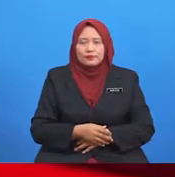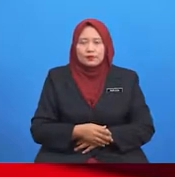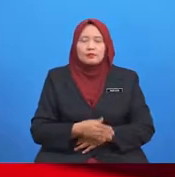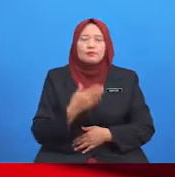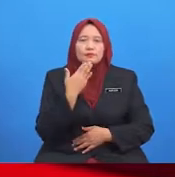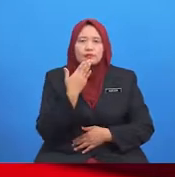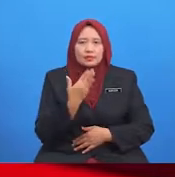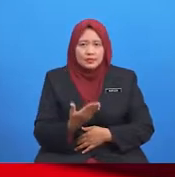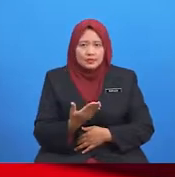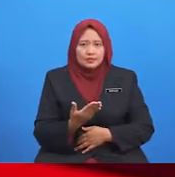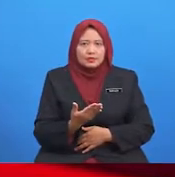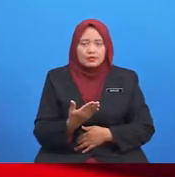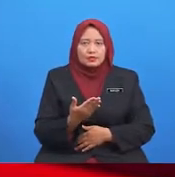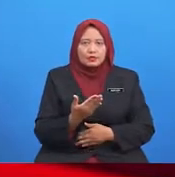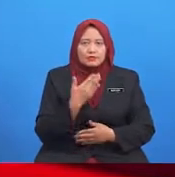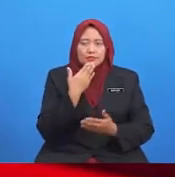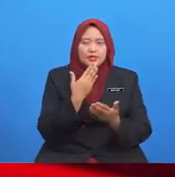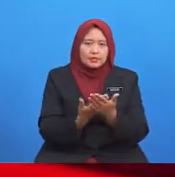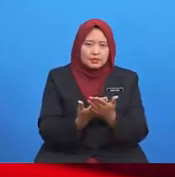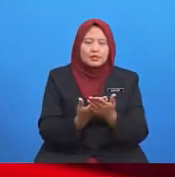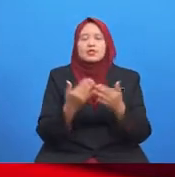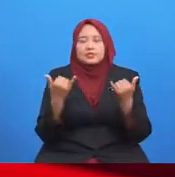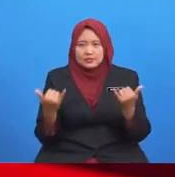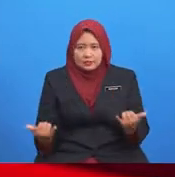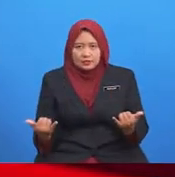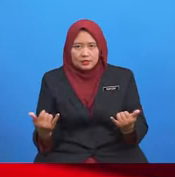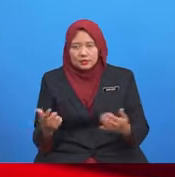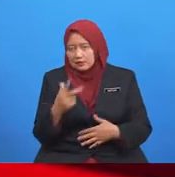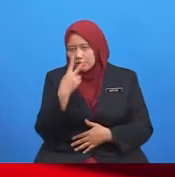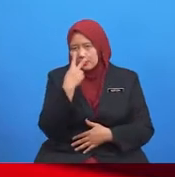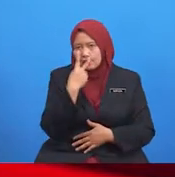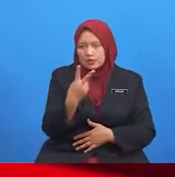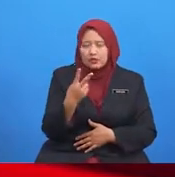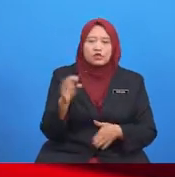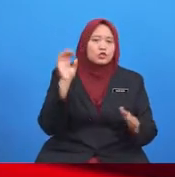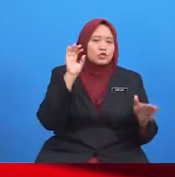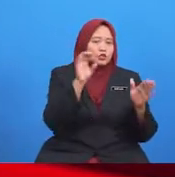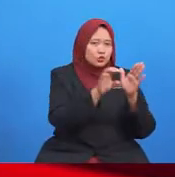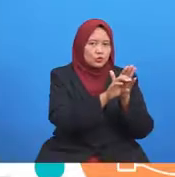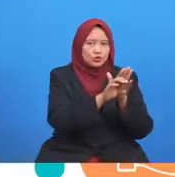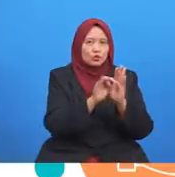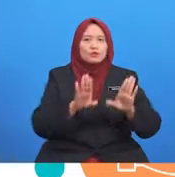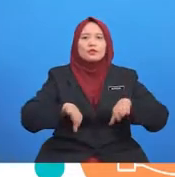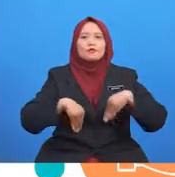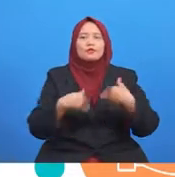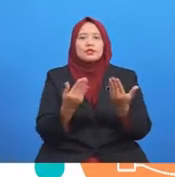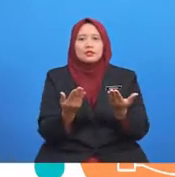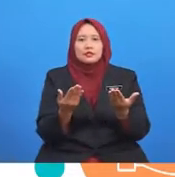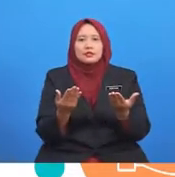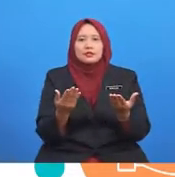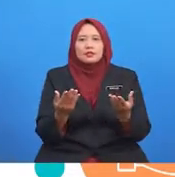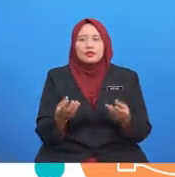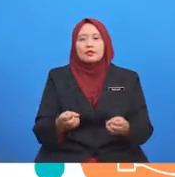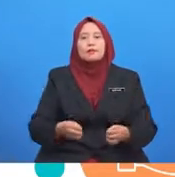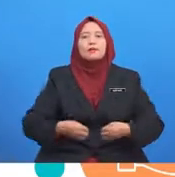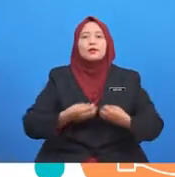Baiklah. Sekarang mari kita lihat contoh bagaimana cara kita mempersembahkan hasil kajian produk sedia